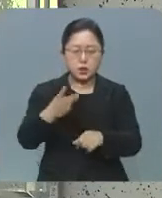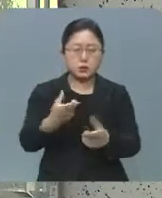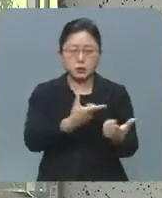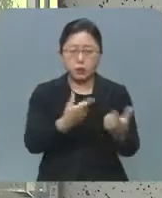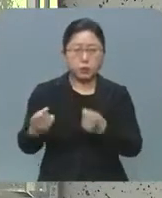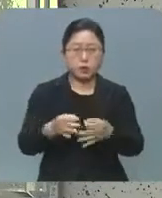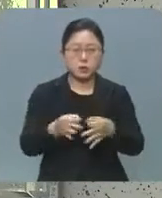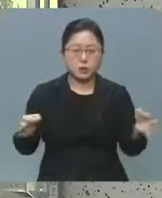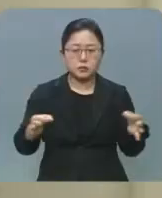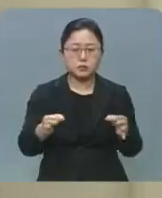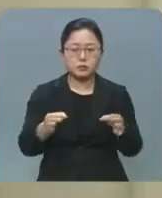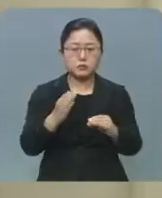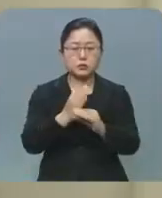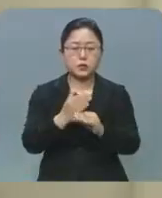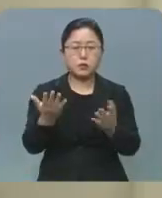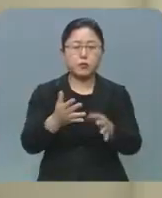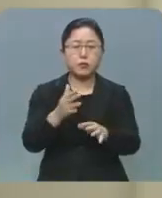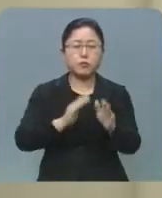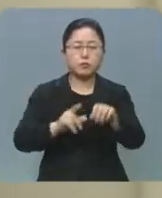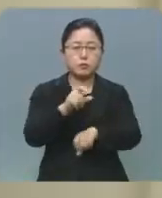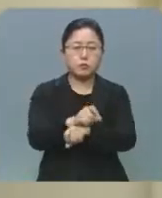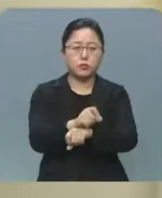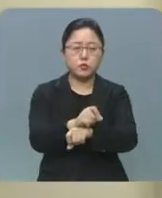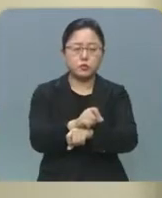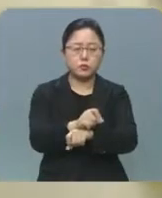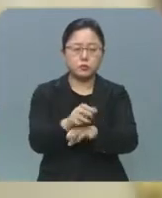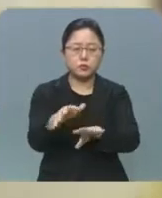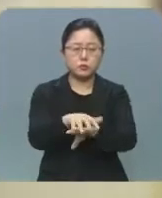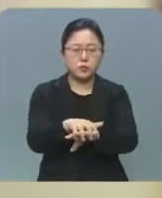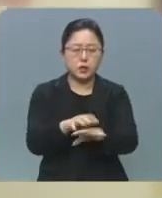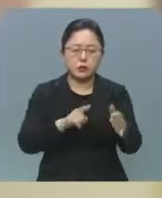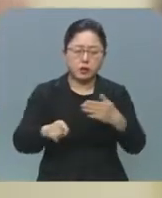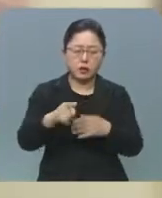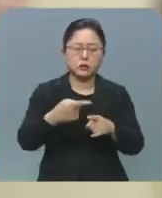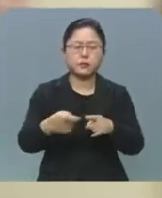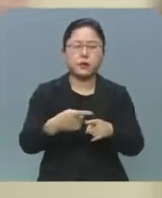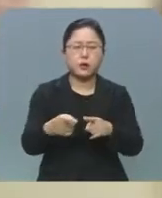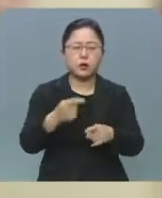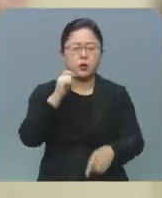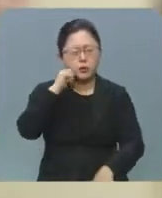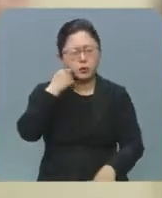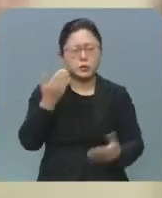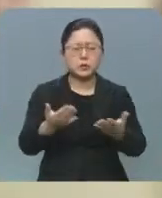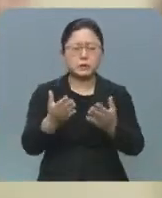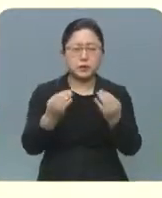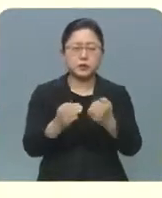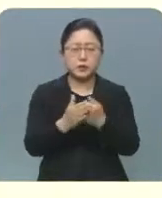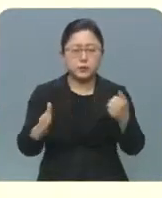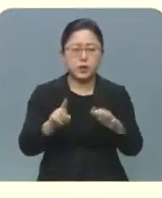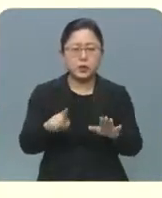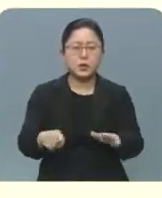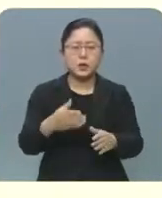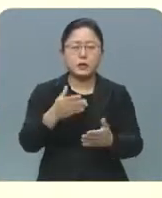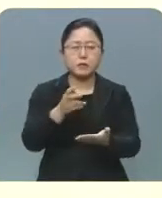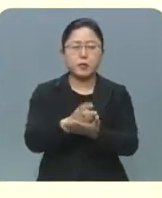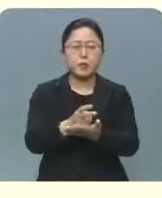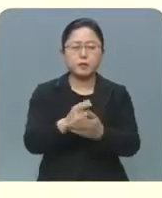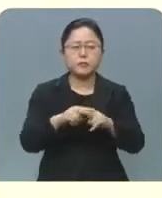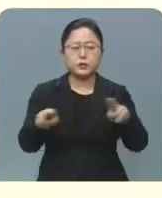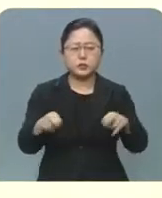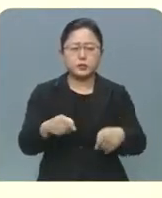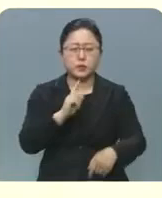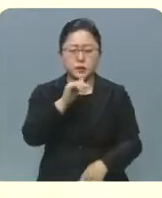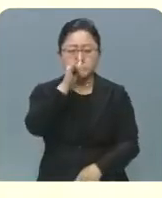겁니다. 공무원 노조는 객관적인 성과평가가 어려운 업무도 많다며 현행 성과급 제도를 폐지해야 한다는